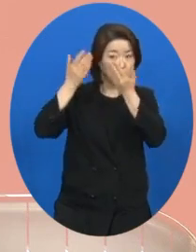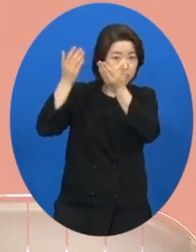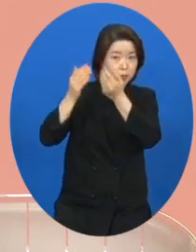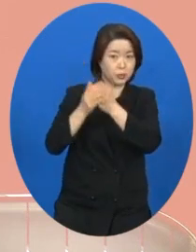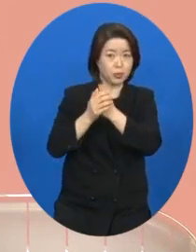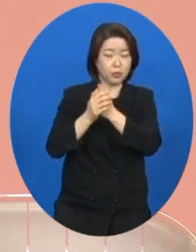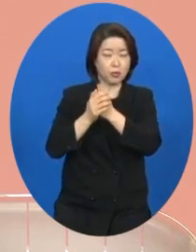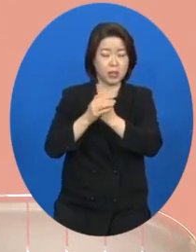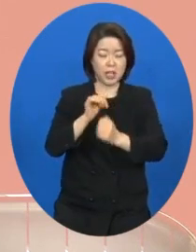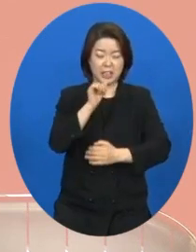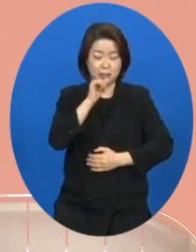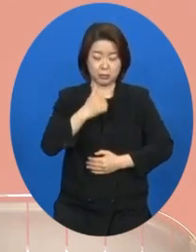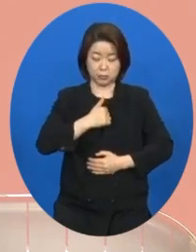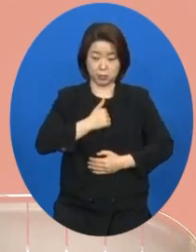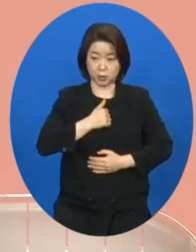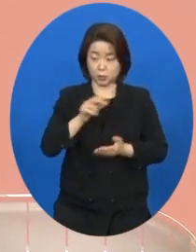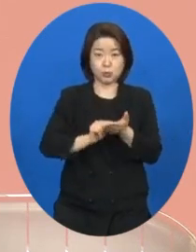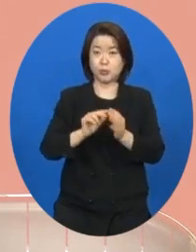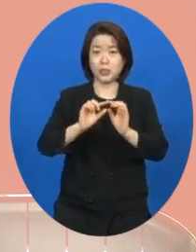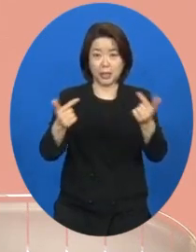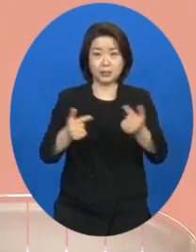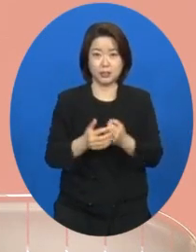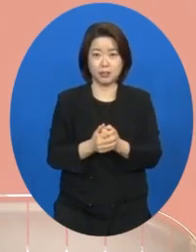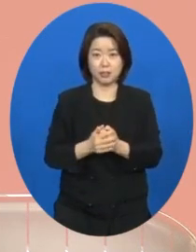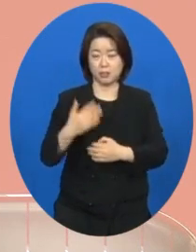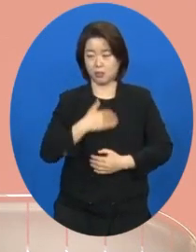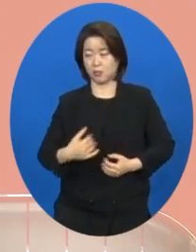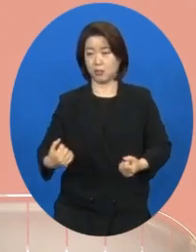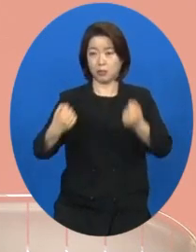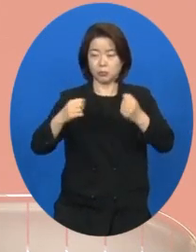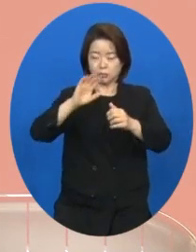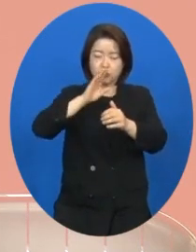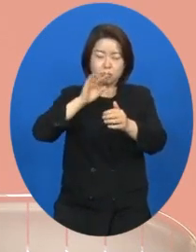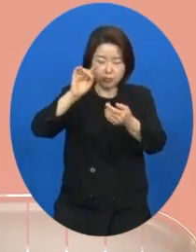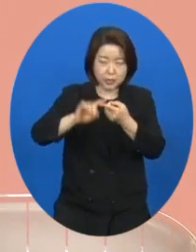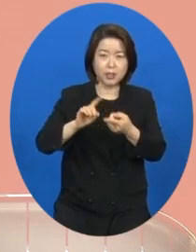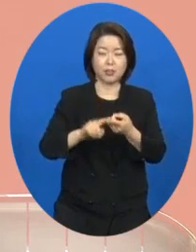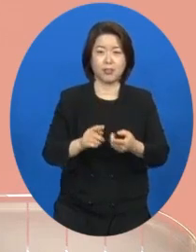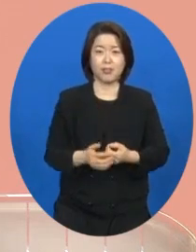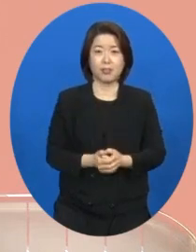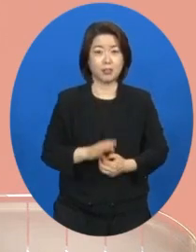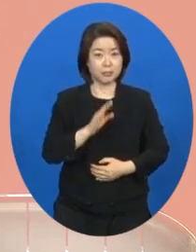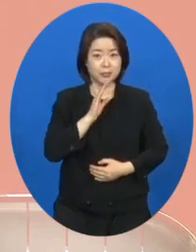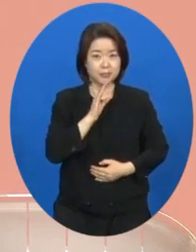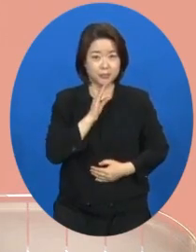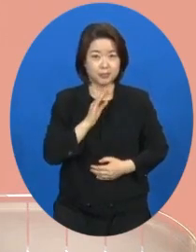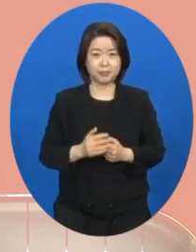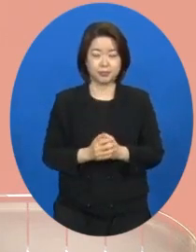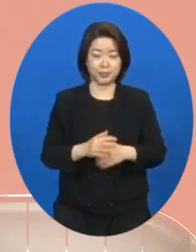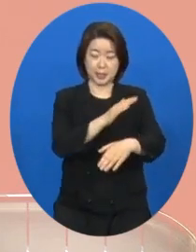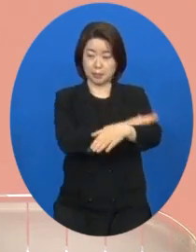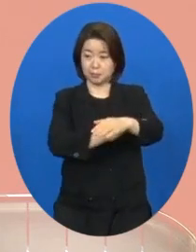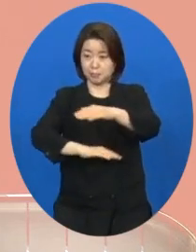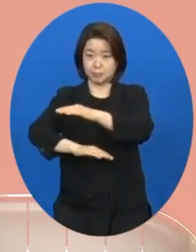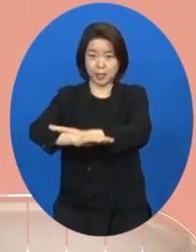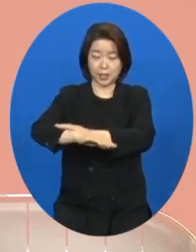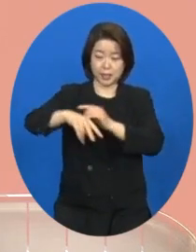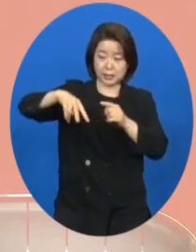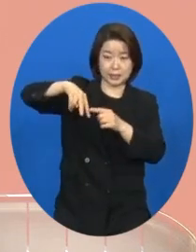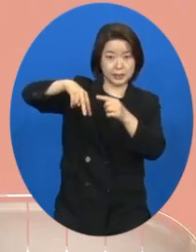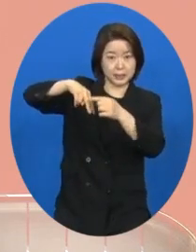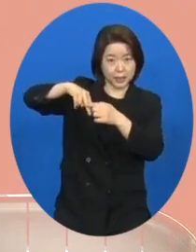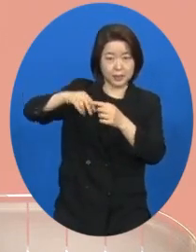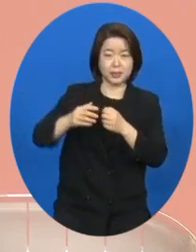절대로 자존심 문제가 아닙니다. 건강한 거죠. 그렇지 않아요? 팔, 다리가